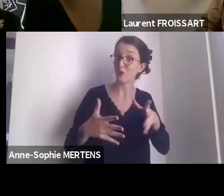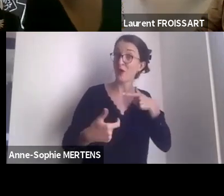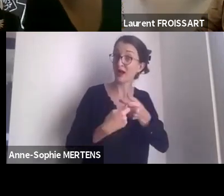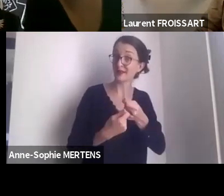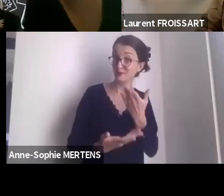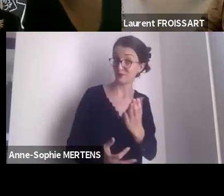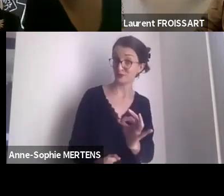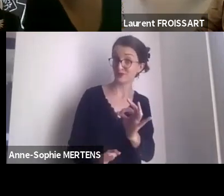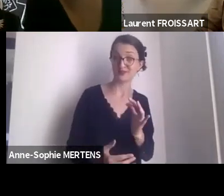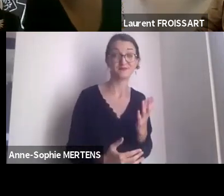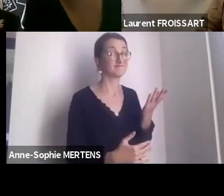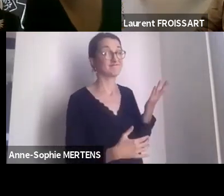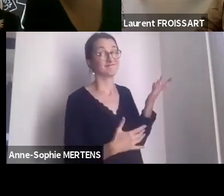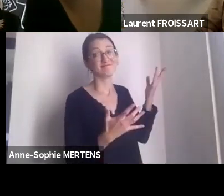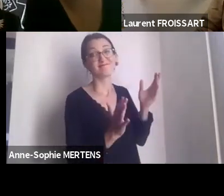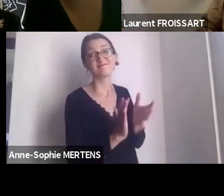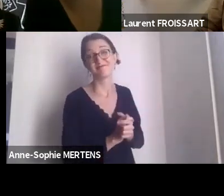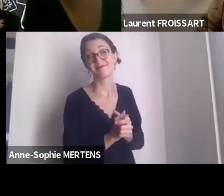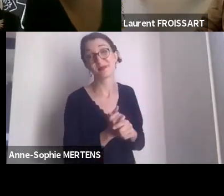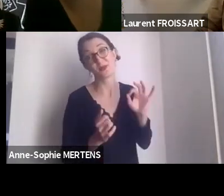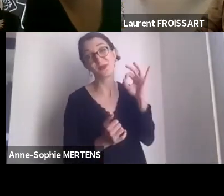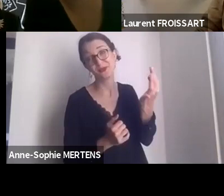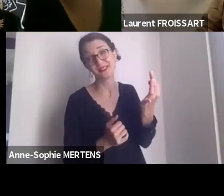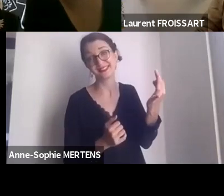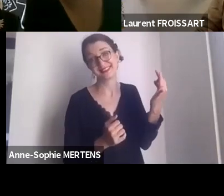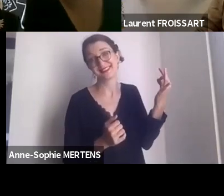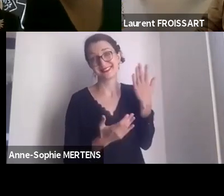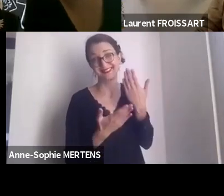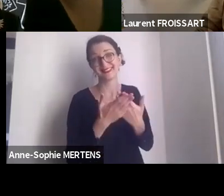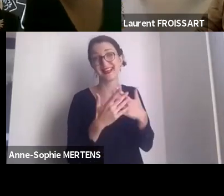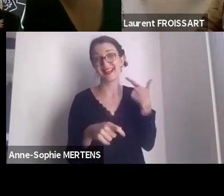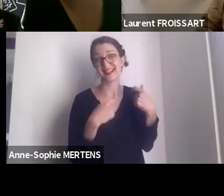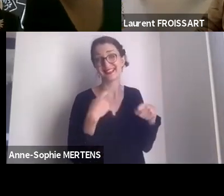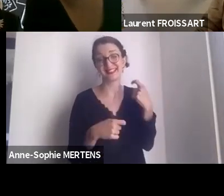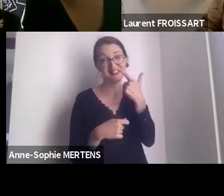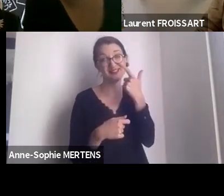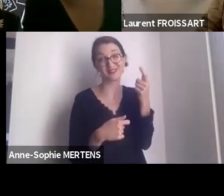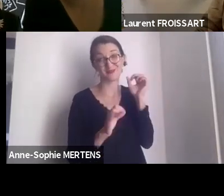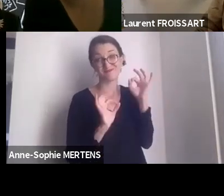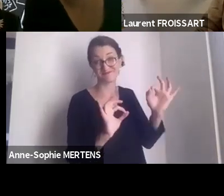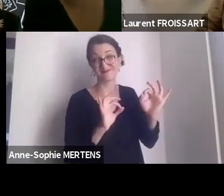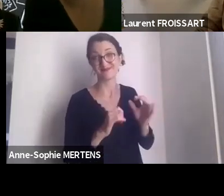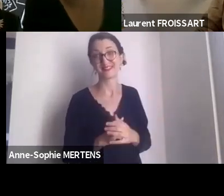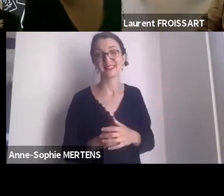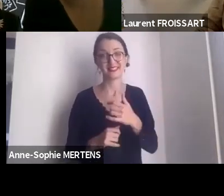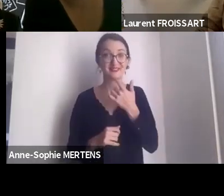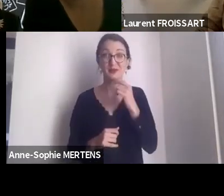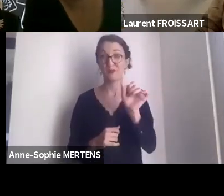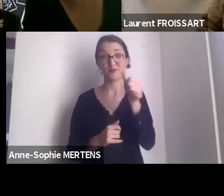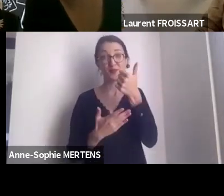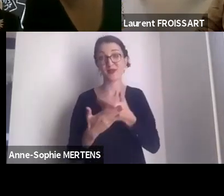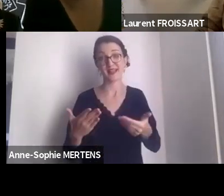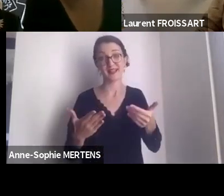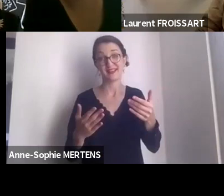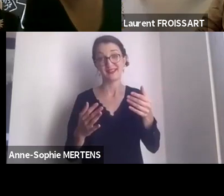C'est probablement la proposition qu'on ferait, effectivement. L'idée étant que, de toute façon, accepter, c'est probablement la première chose à